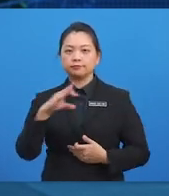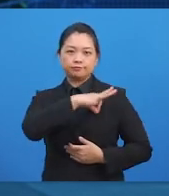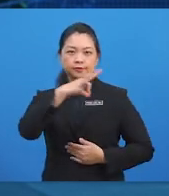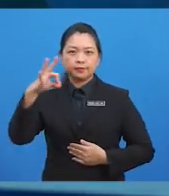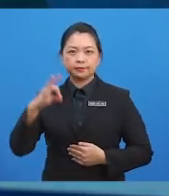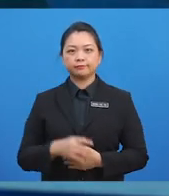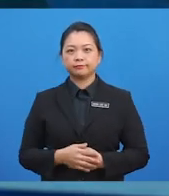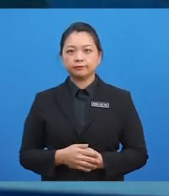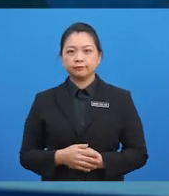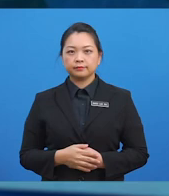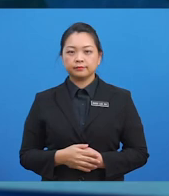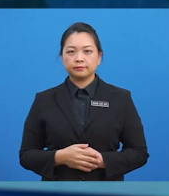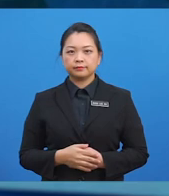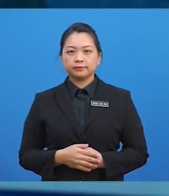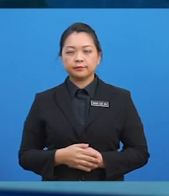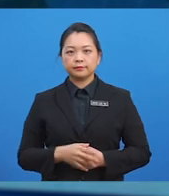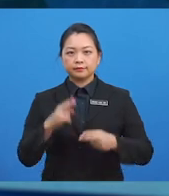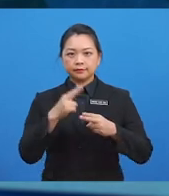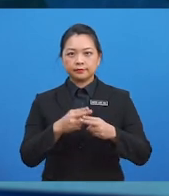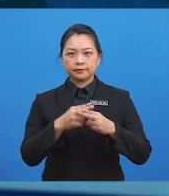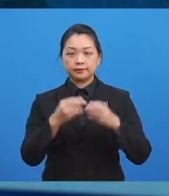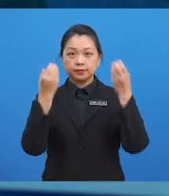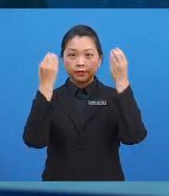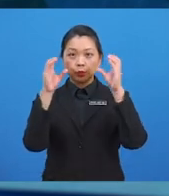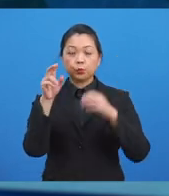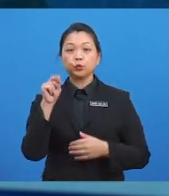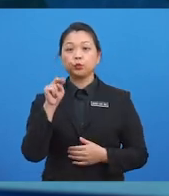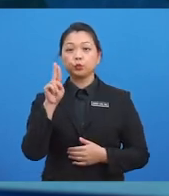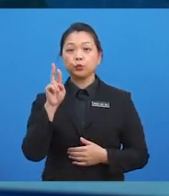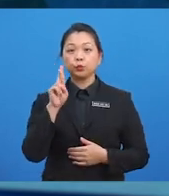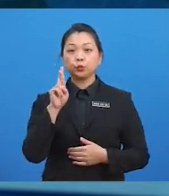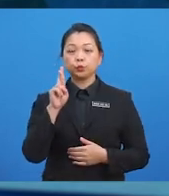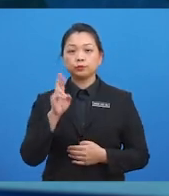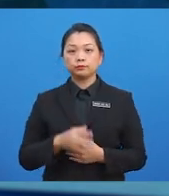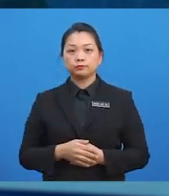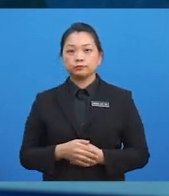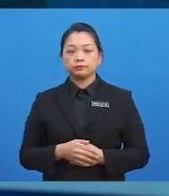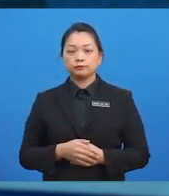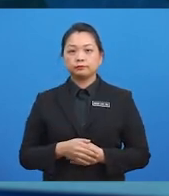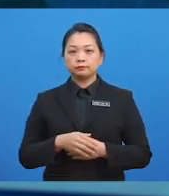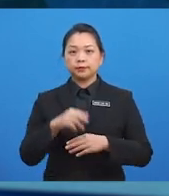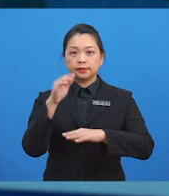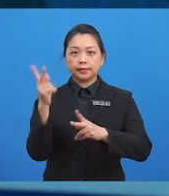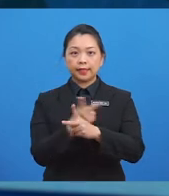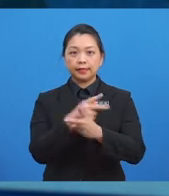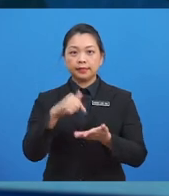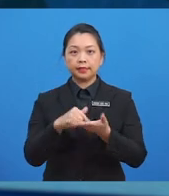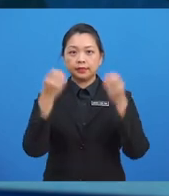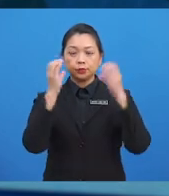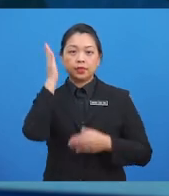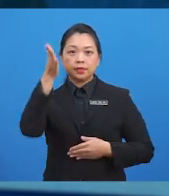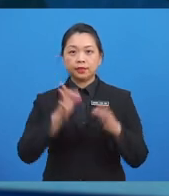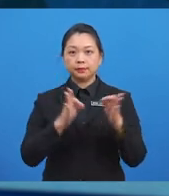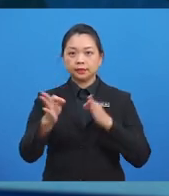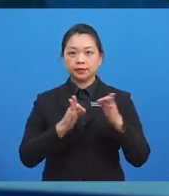bersemangat. Nama cikgu Nur Syahidah binti Abdul Kadir. Pada episod kali ini, cikgu akan menerangkan tajuk